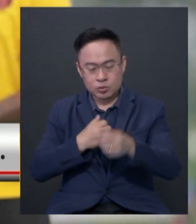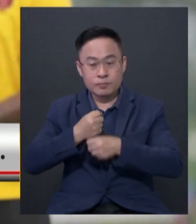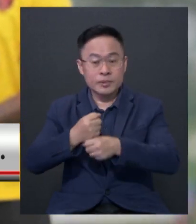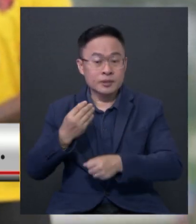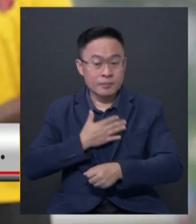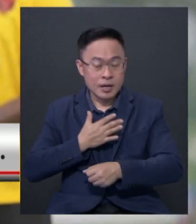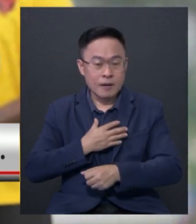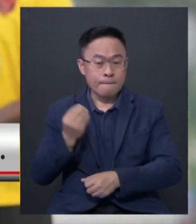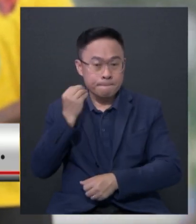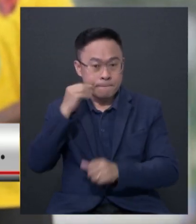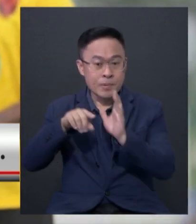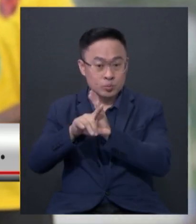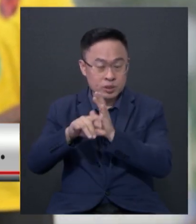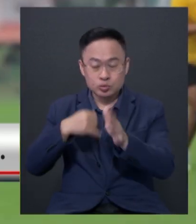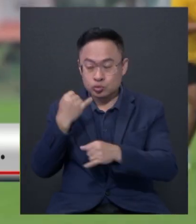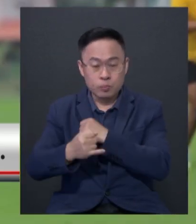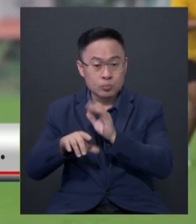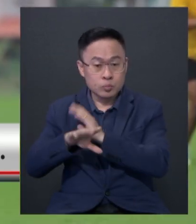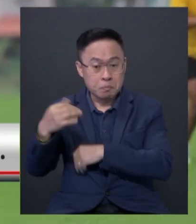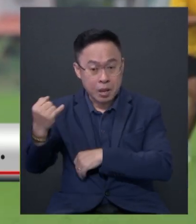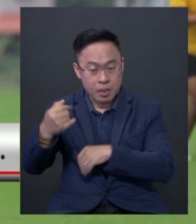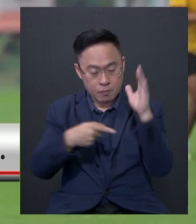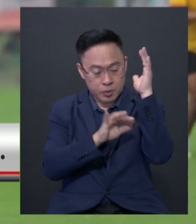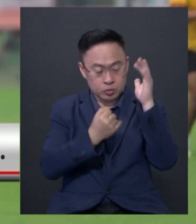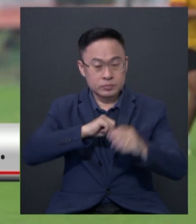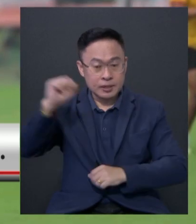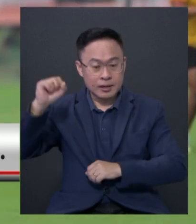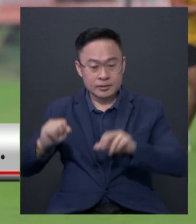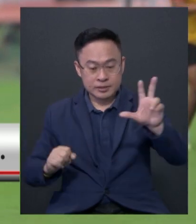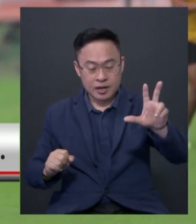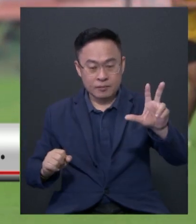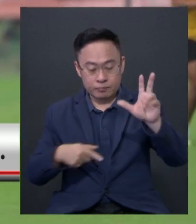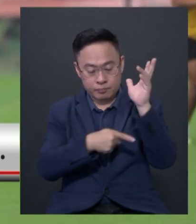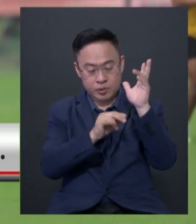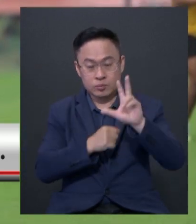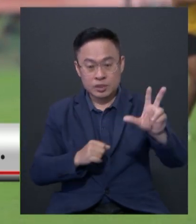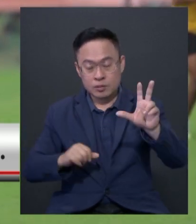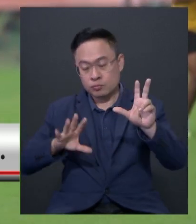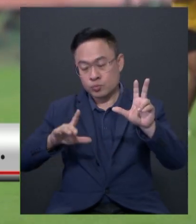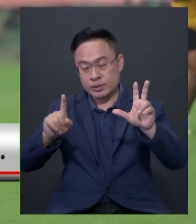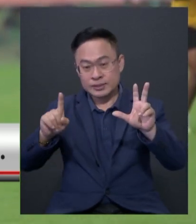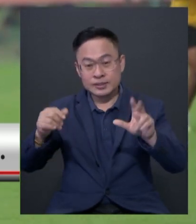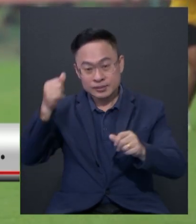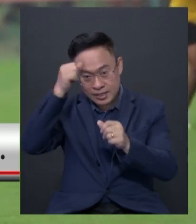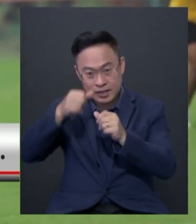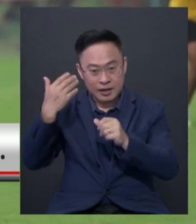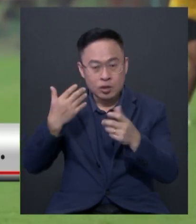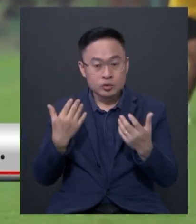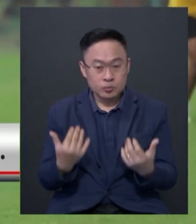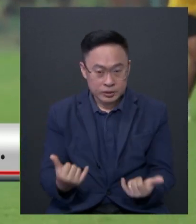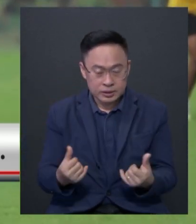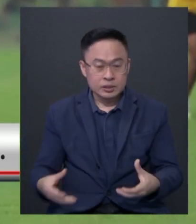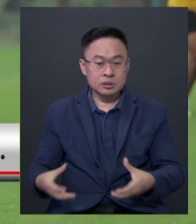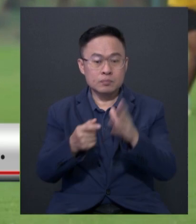ลบุรี FC ไป3-1แต่ความพร้อมของ PT ประจวบในนัดนี้นะคะก็จะหมดสิทธิ์ใช้งาน2ผู้เล่น